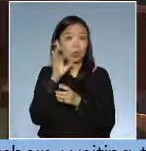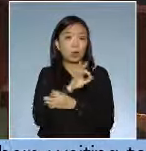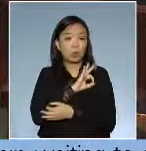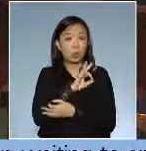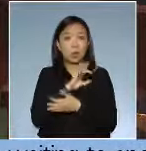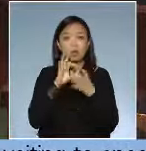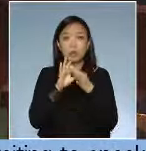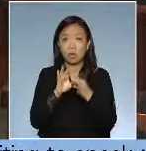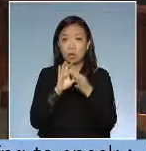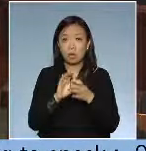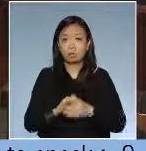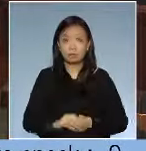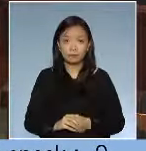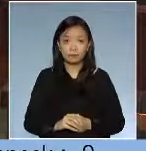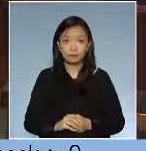講